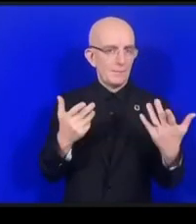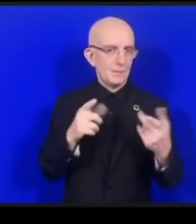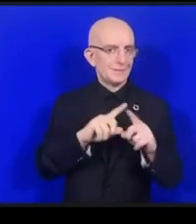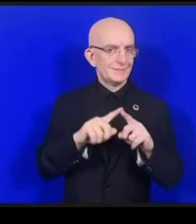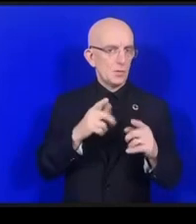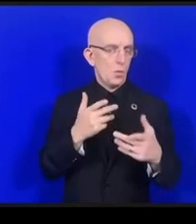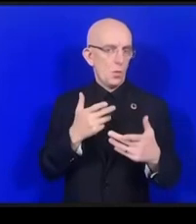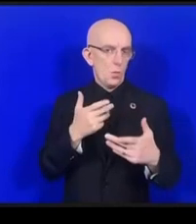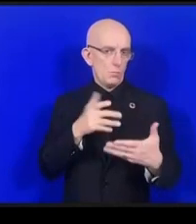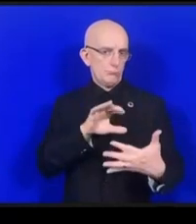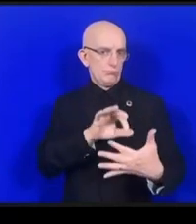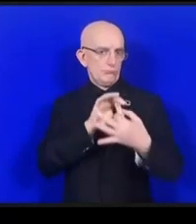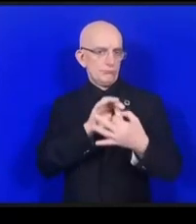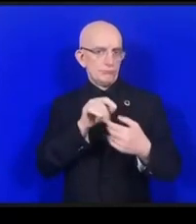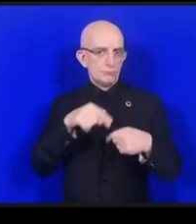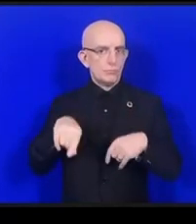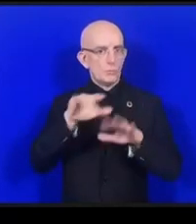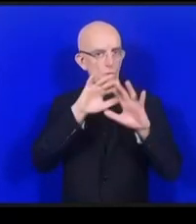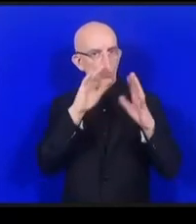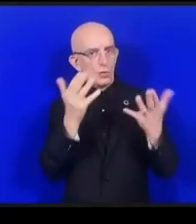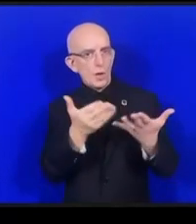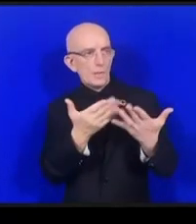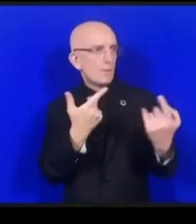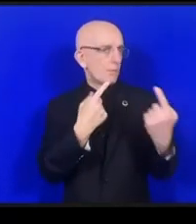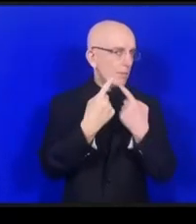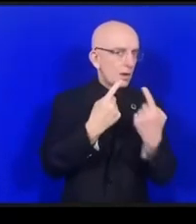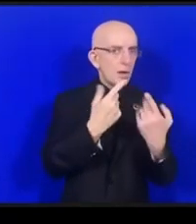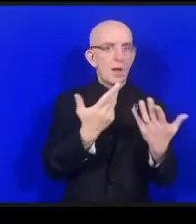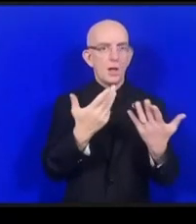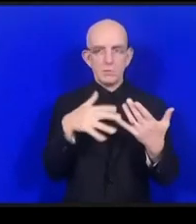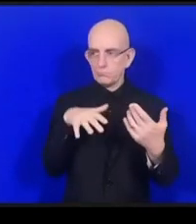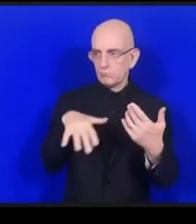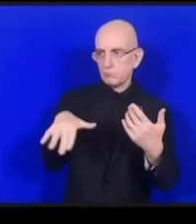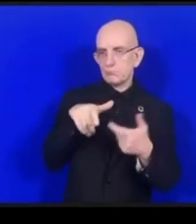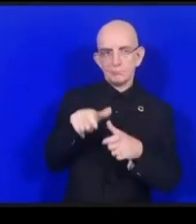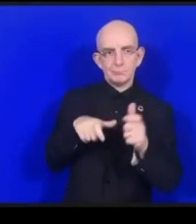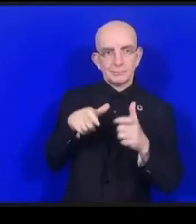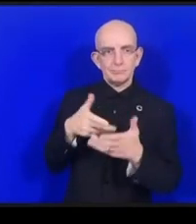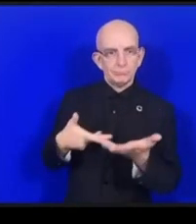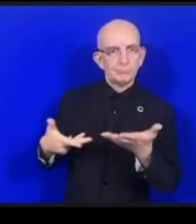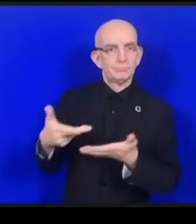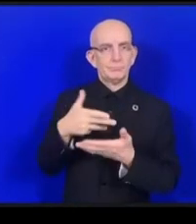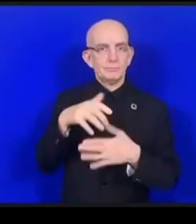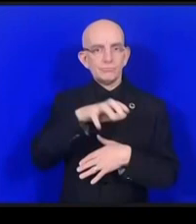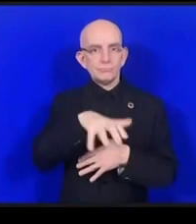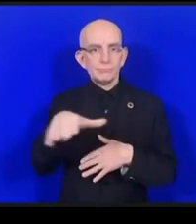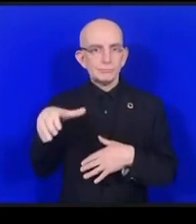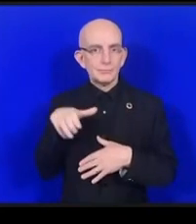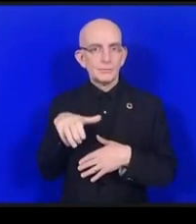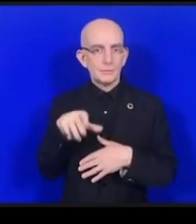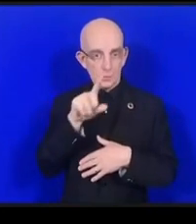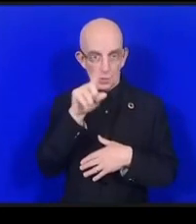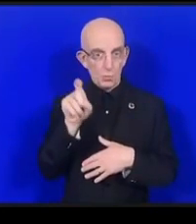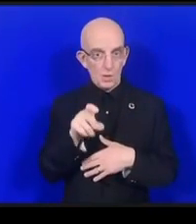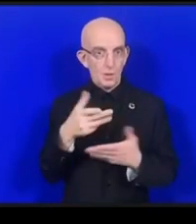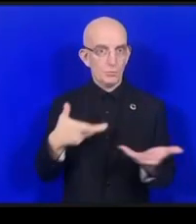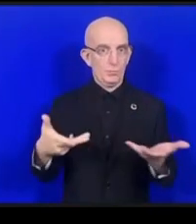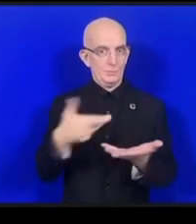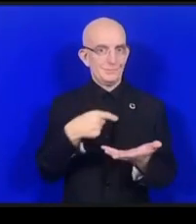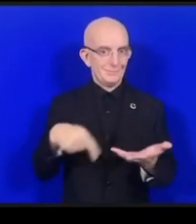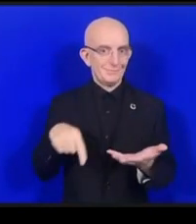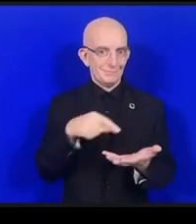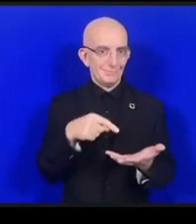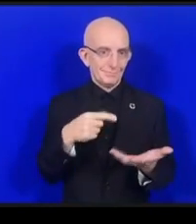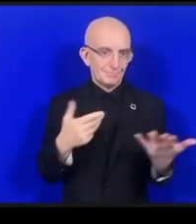как Он позволяет нам вступать в диалог с глобальным и региональным сообществом